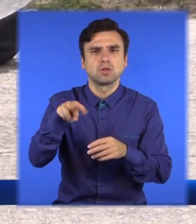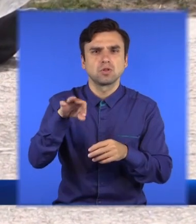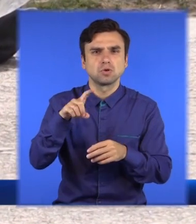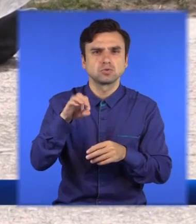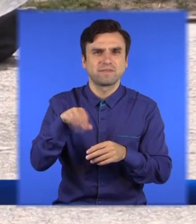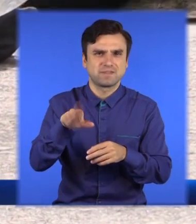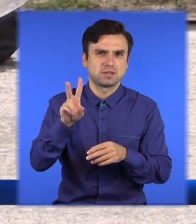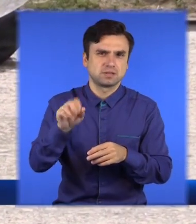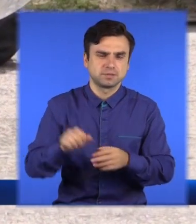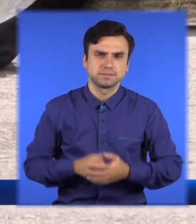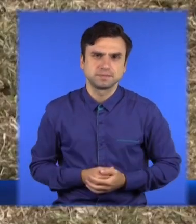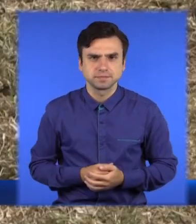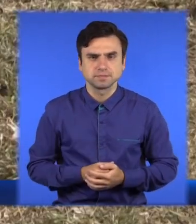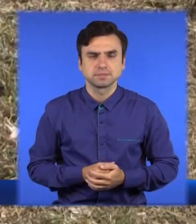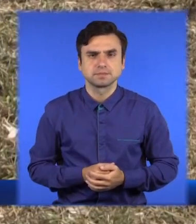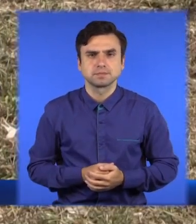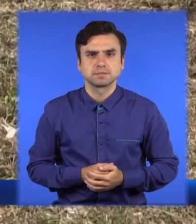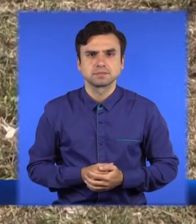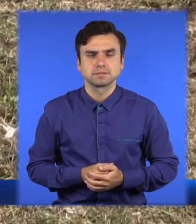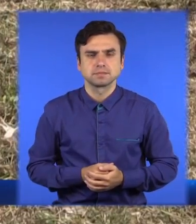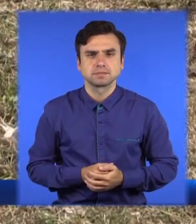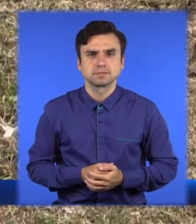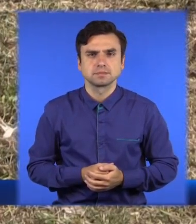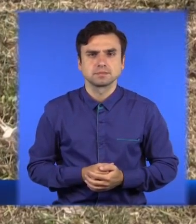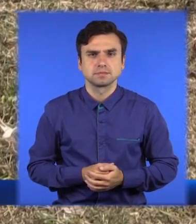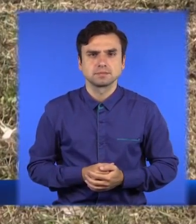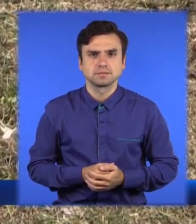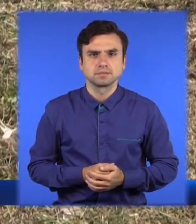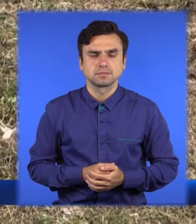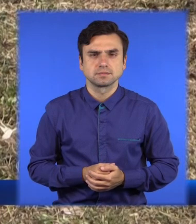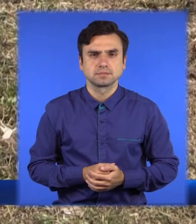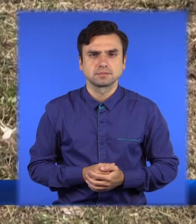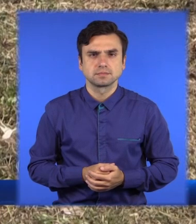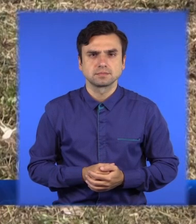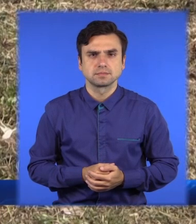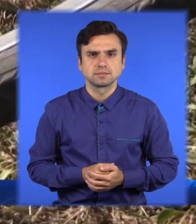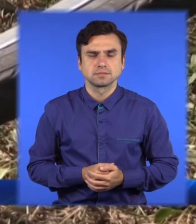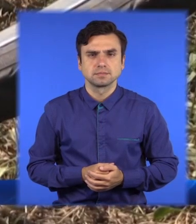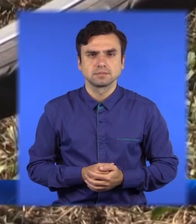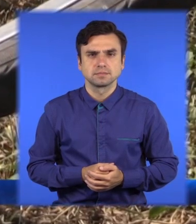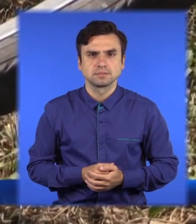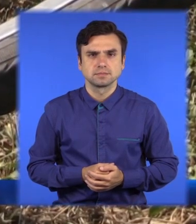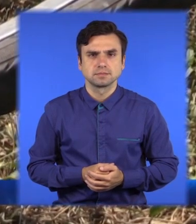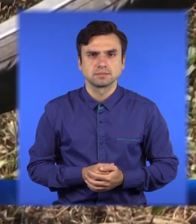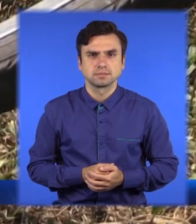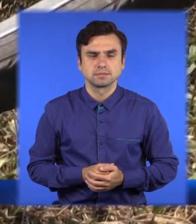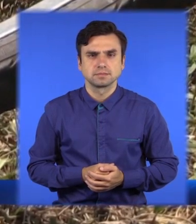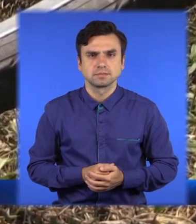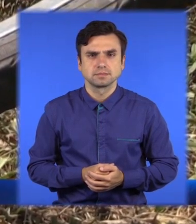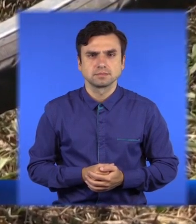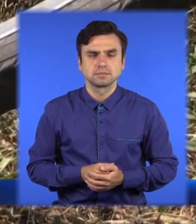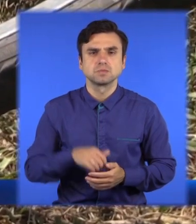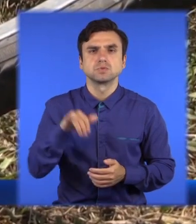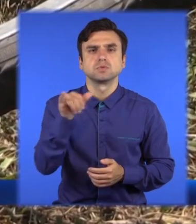з боку проспекту Металургів до вулиці Пісочна. З незрозумілих поки що причин вони зіткнулися. Удар був такої сили,